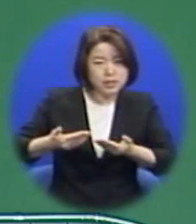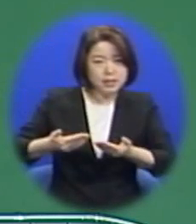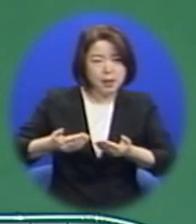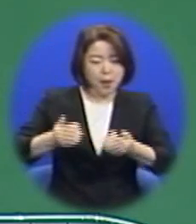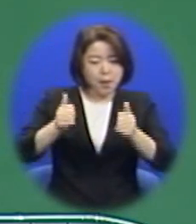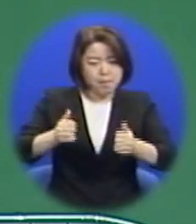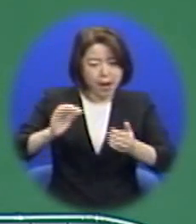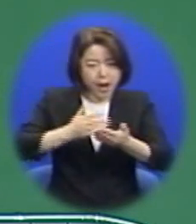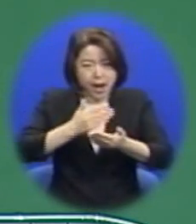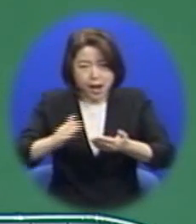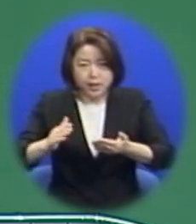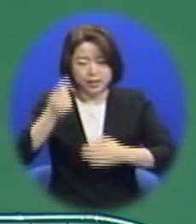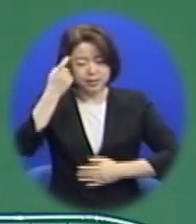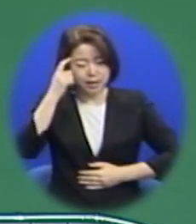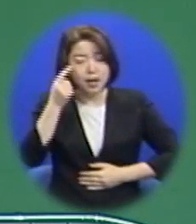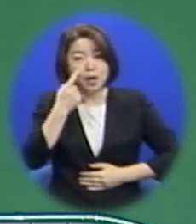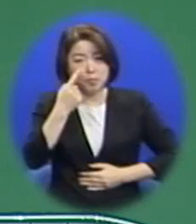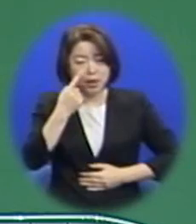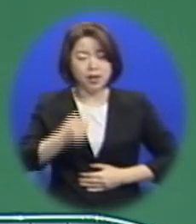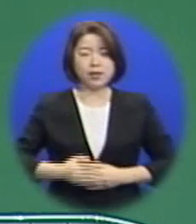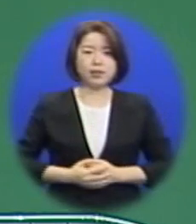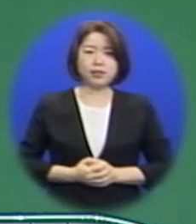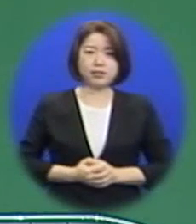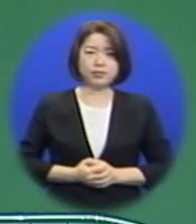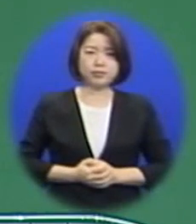판단을 생각하여라.